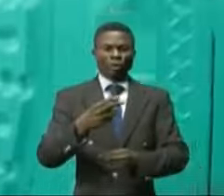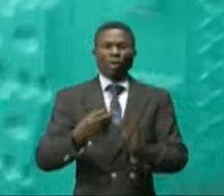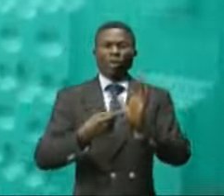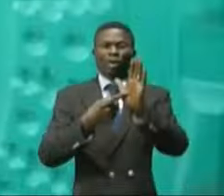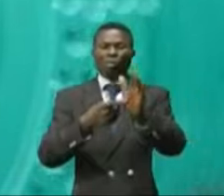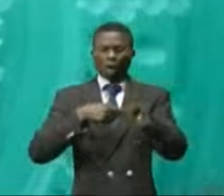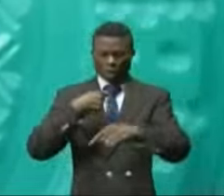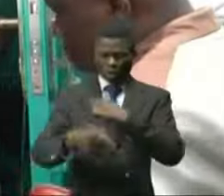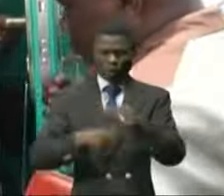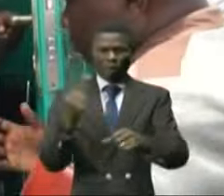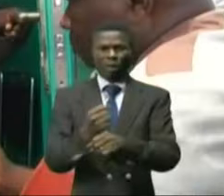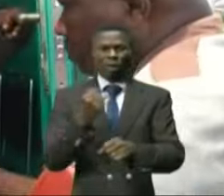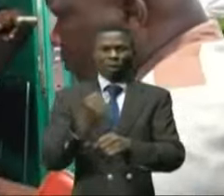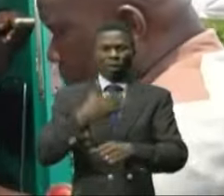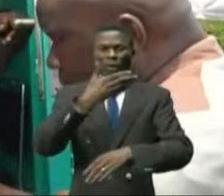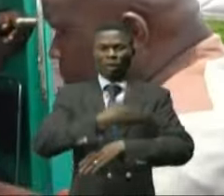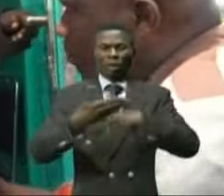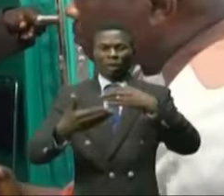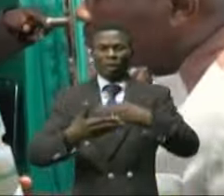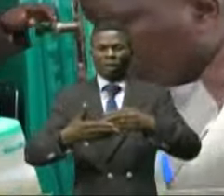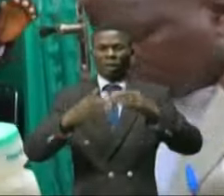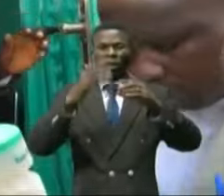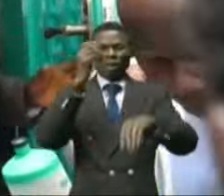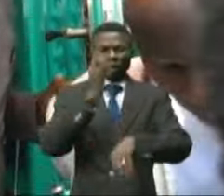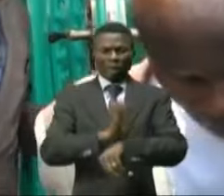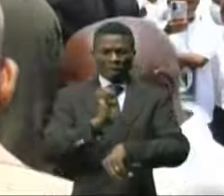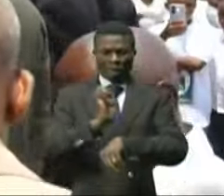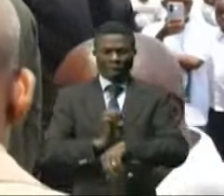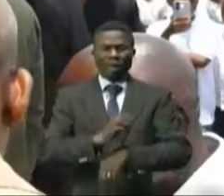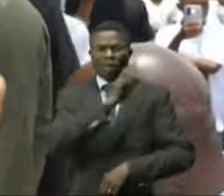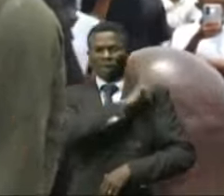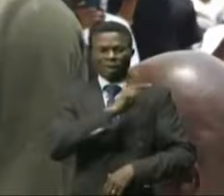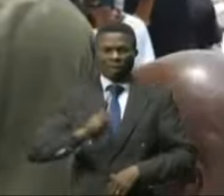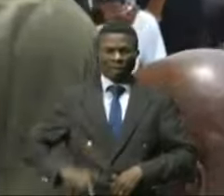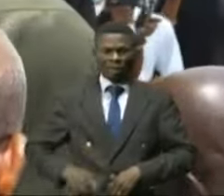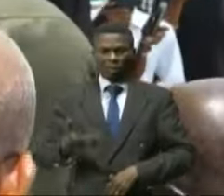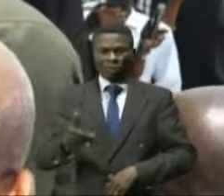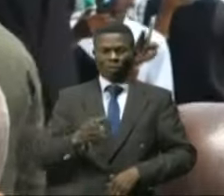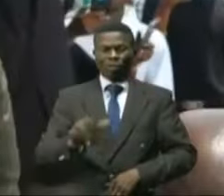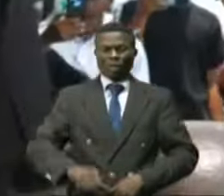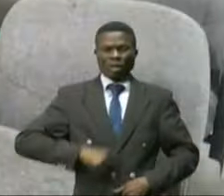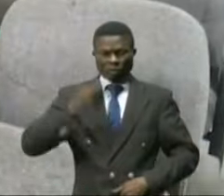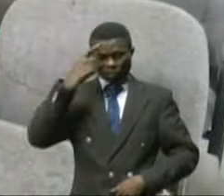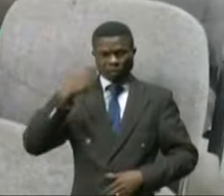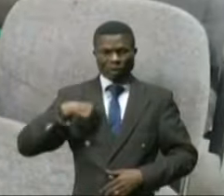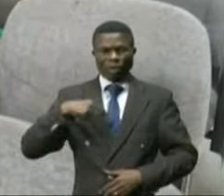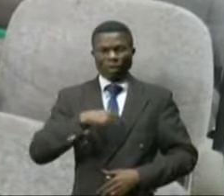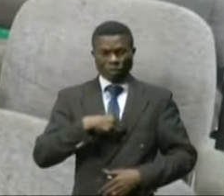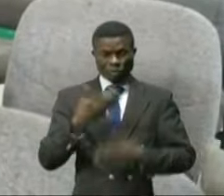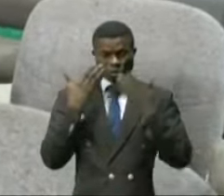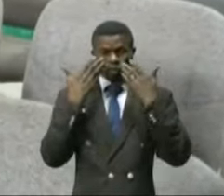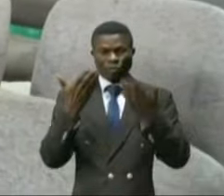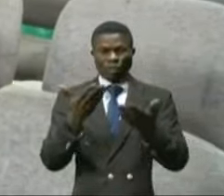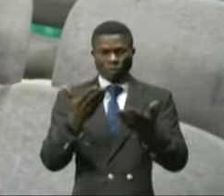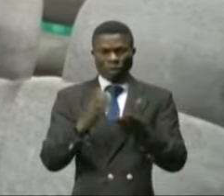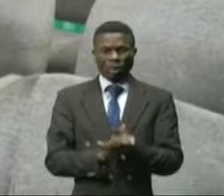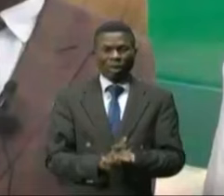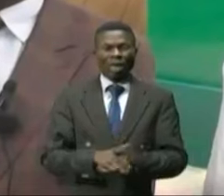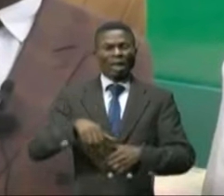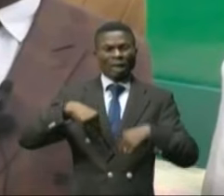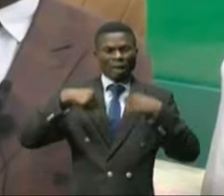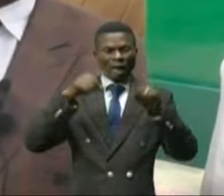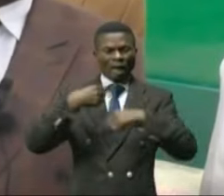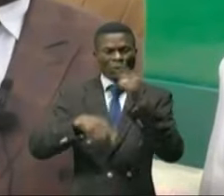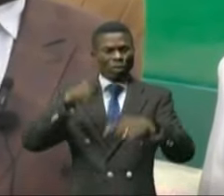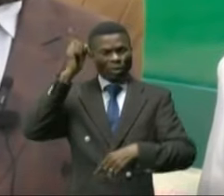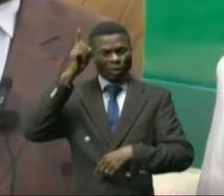le début des travaux de construction du temple. C'est vraiment de la fierté parce que, vous voyez, ça fait un bon moment, il